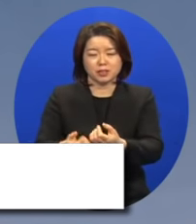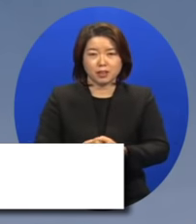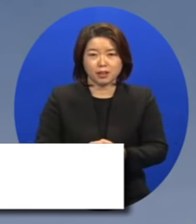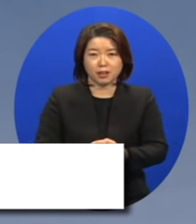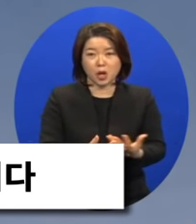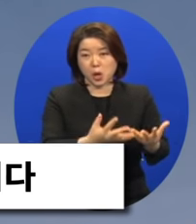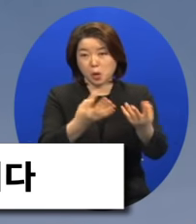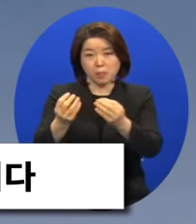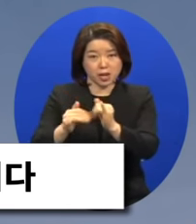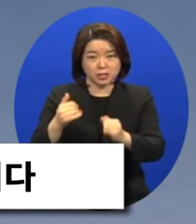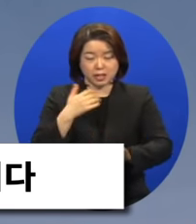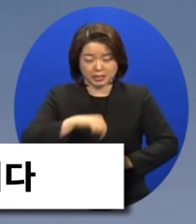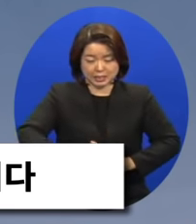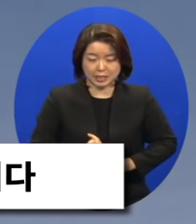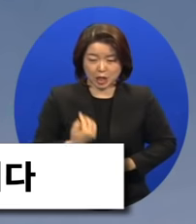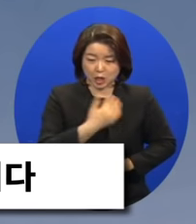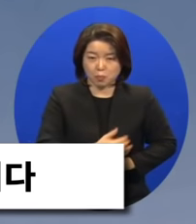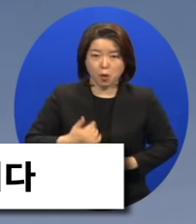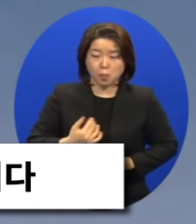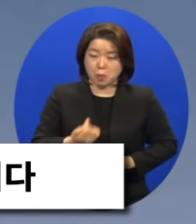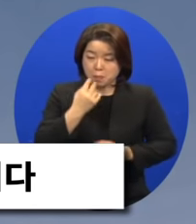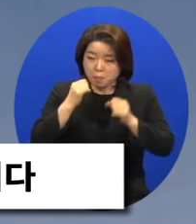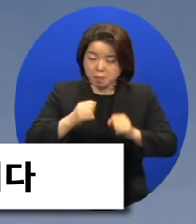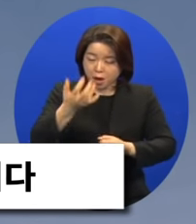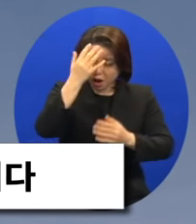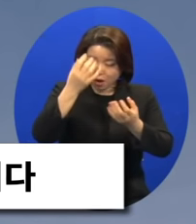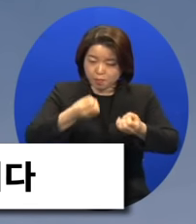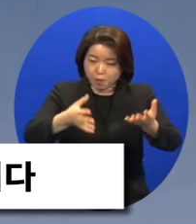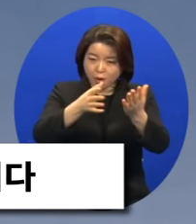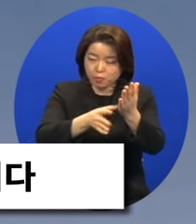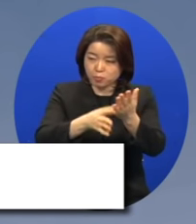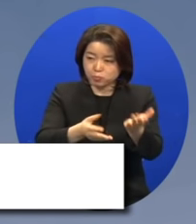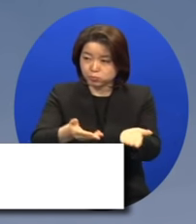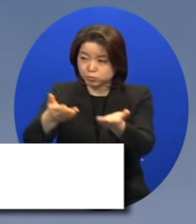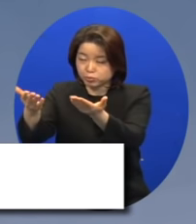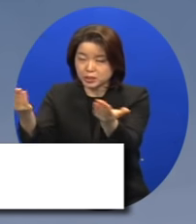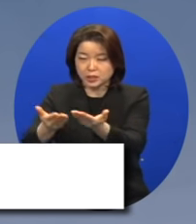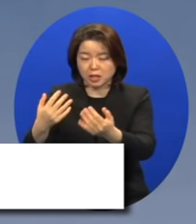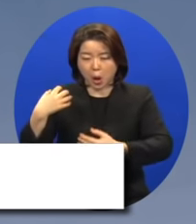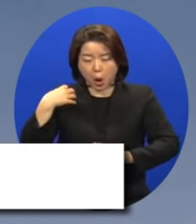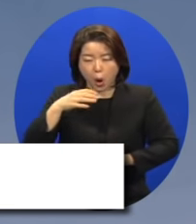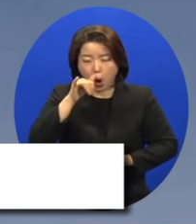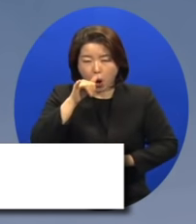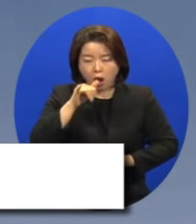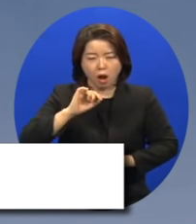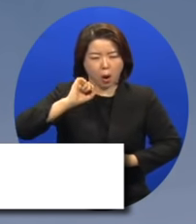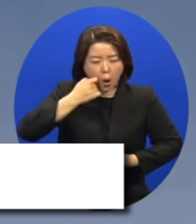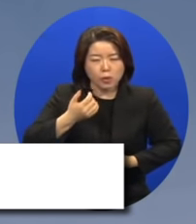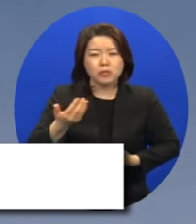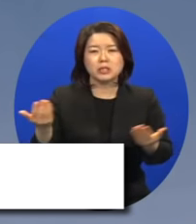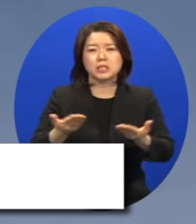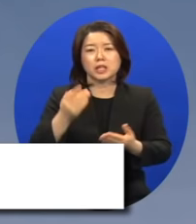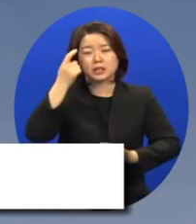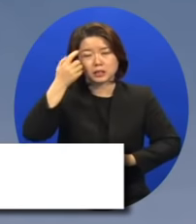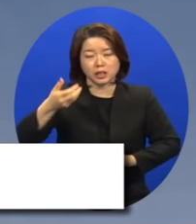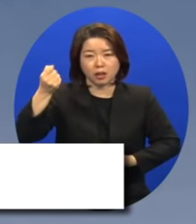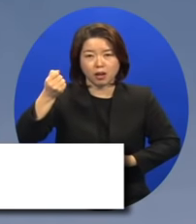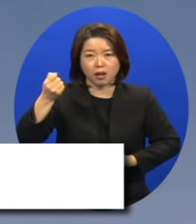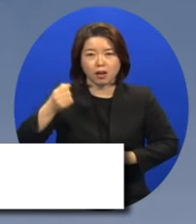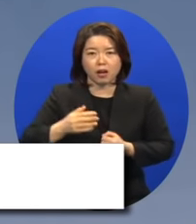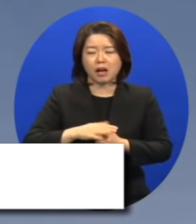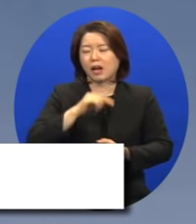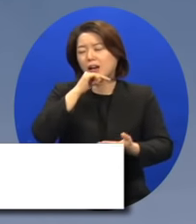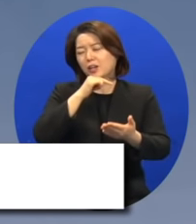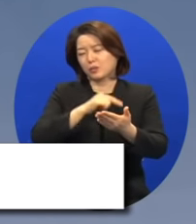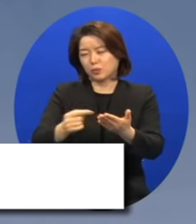사람들은 자신의몸을 하나님께산제물로드리는것이부담스럽다고생각합니다.그들은 그것이어려운일이라고생각합니다.그들은 그것이큰손실